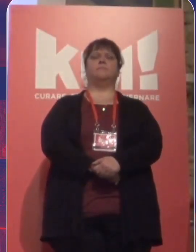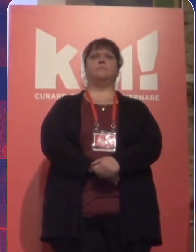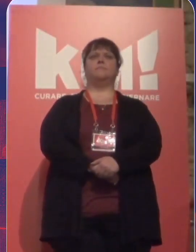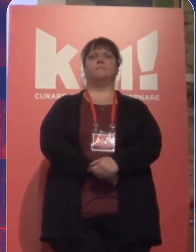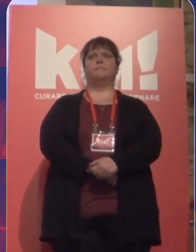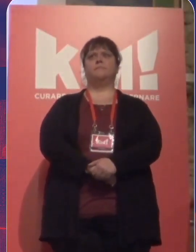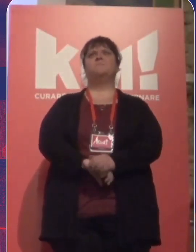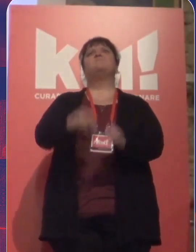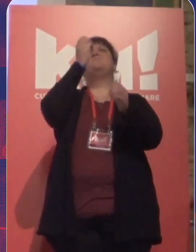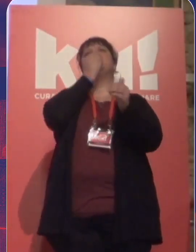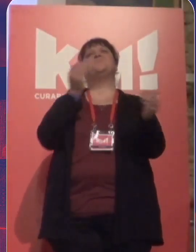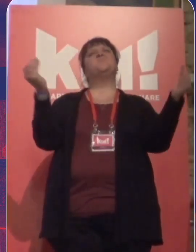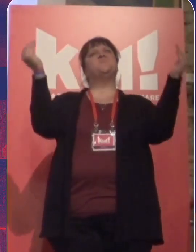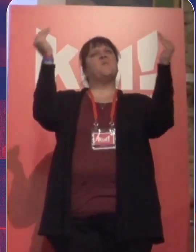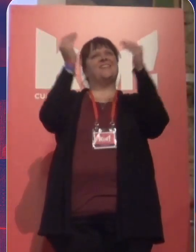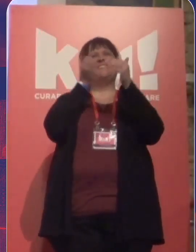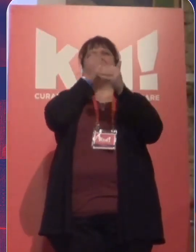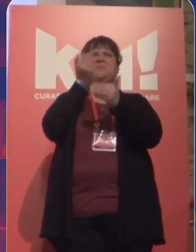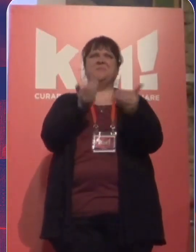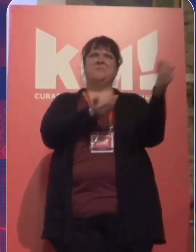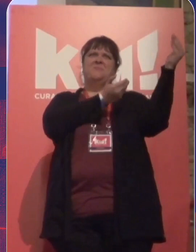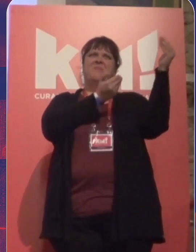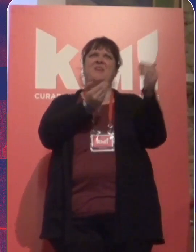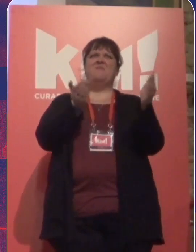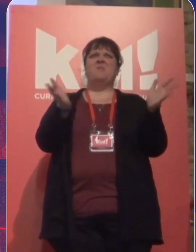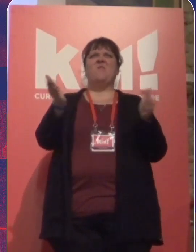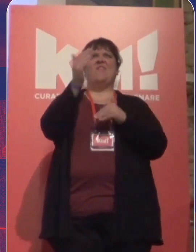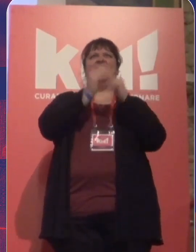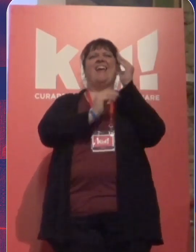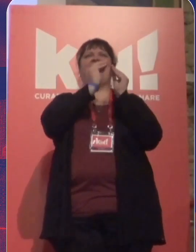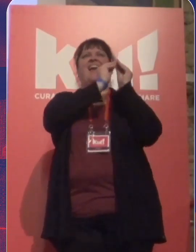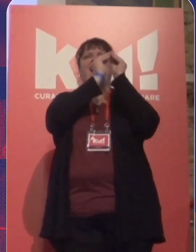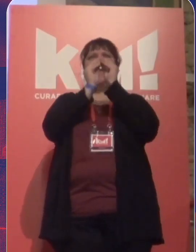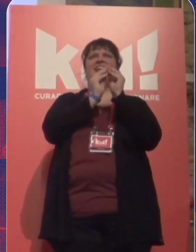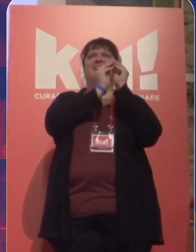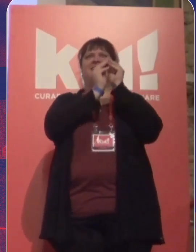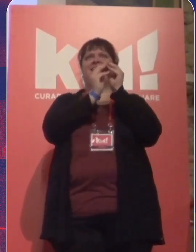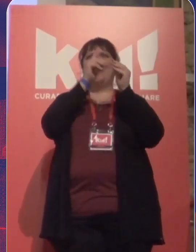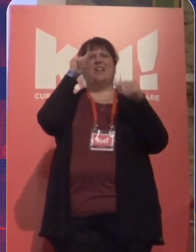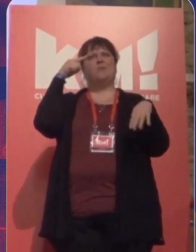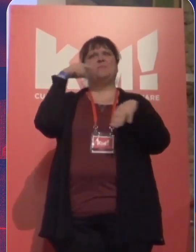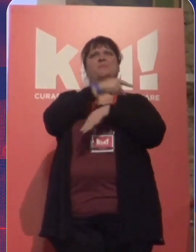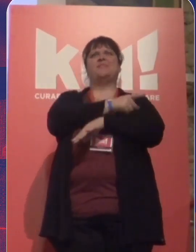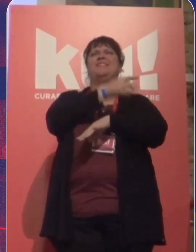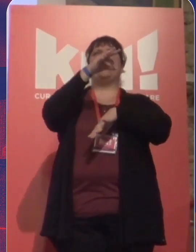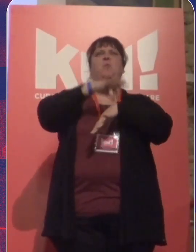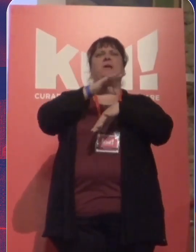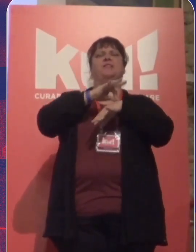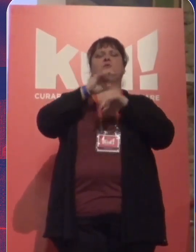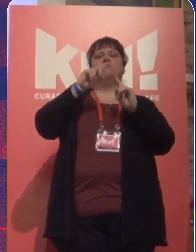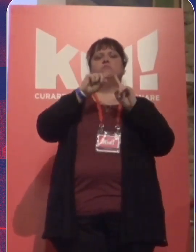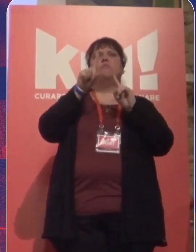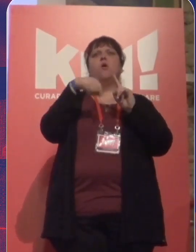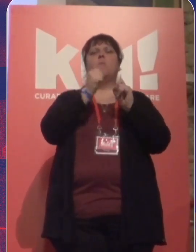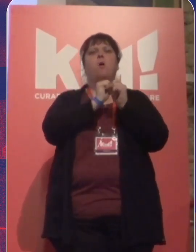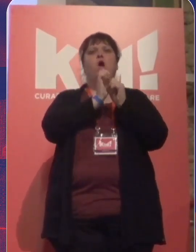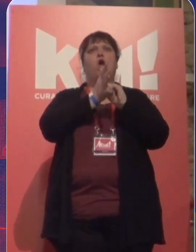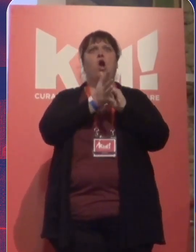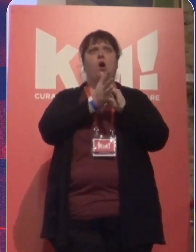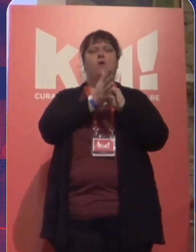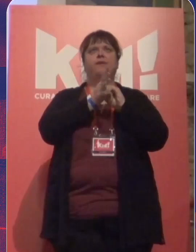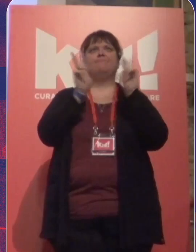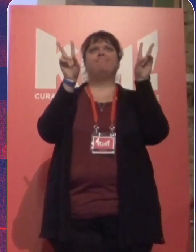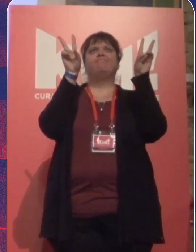buonasera e benvenuti a cantiere psicopatologia post skovde angoscia paskovic con massimo